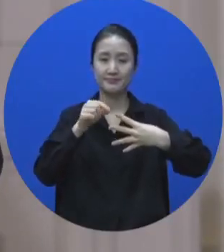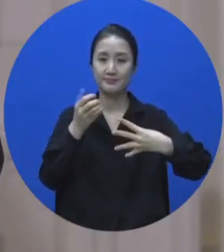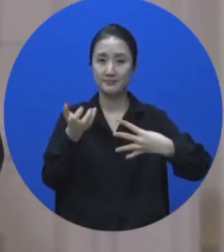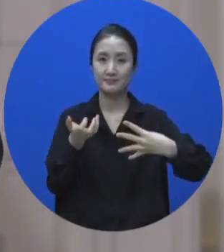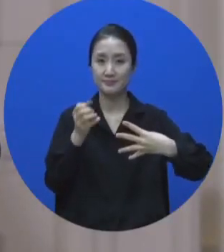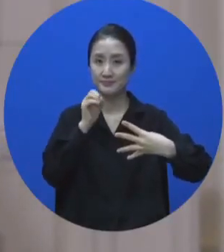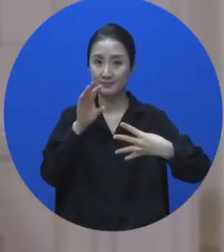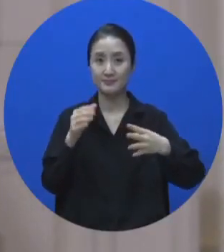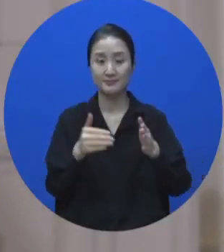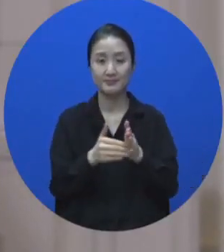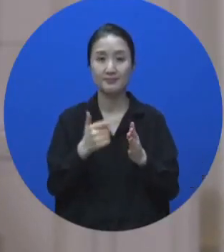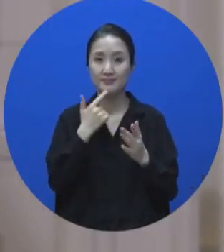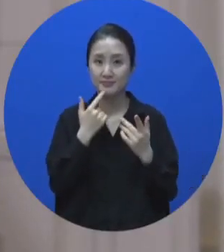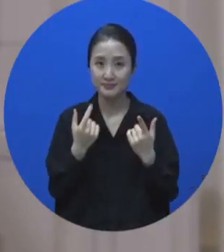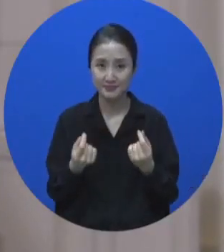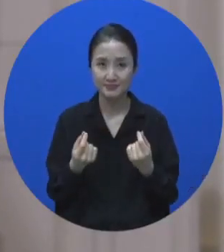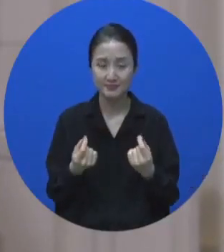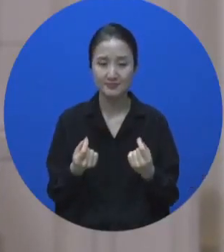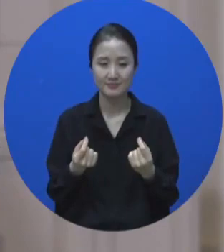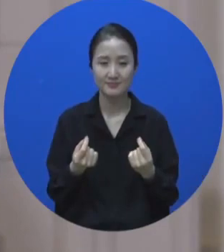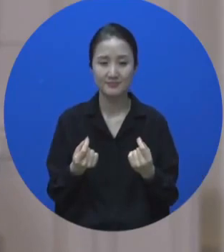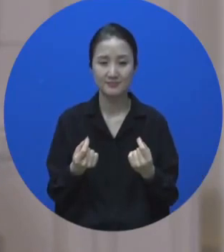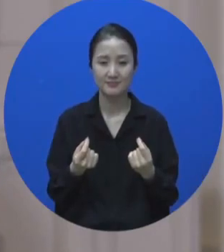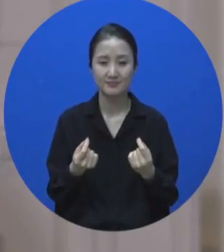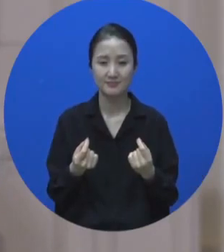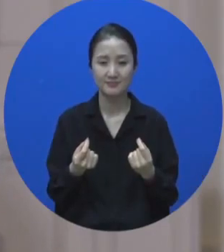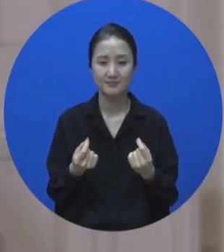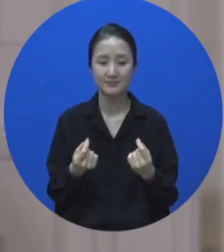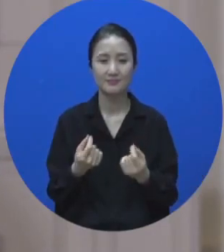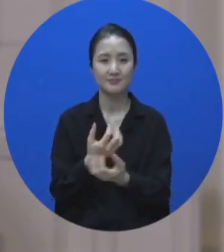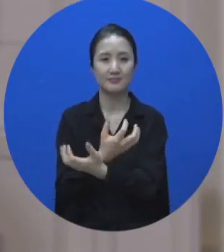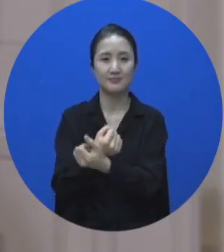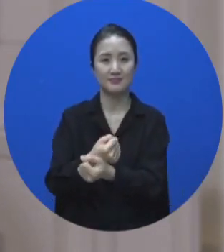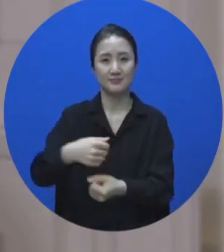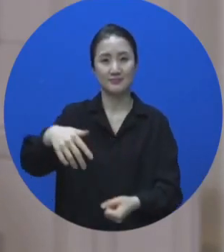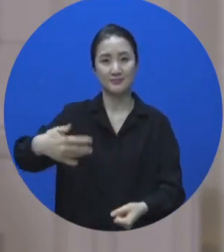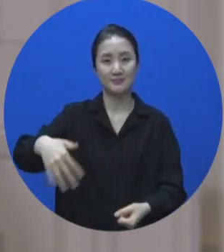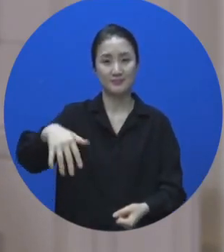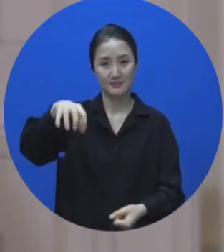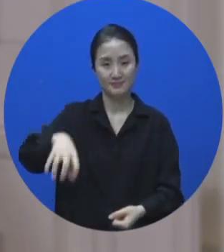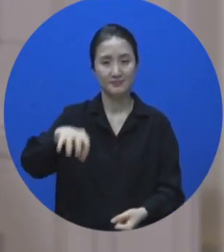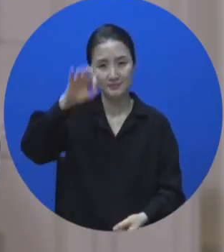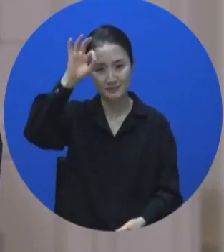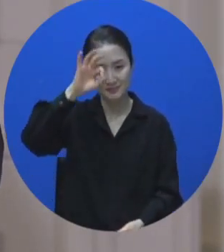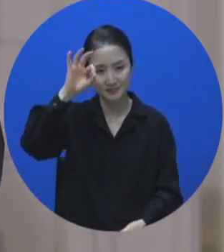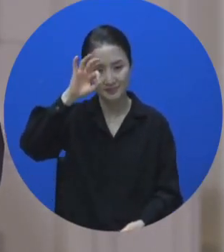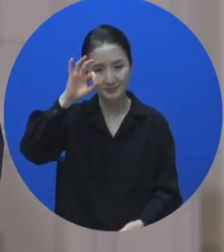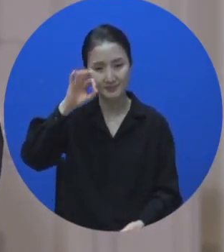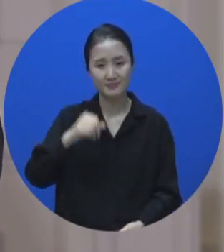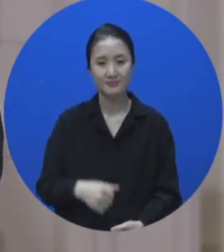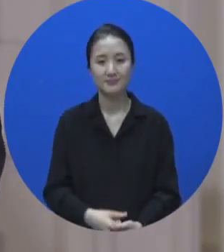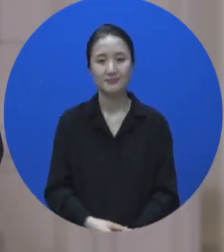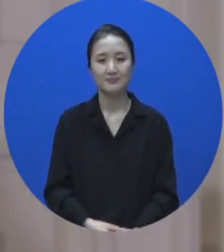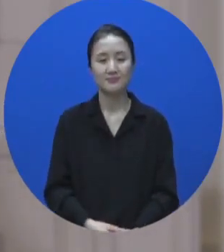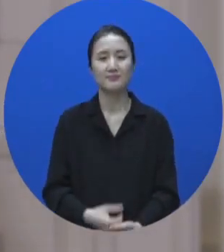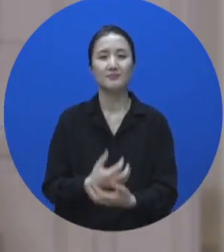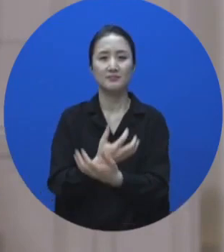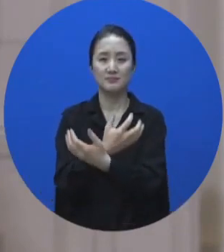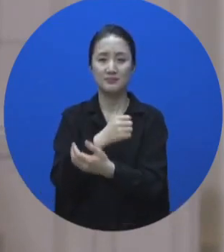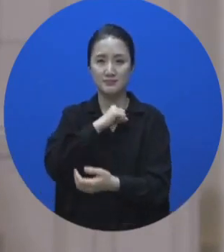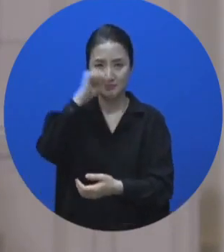뇨 앞서 말했듯이 저희 아빠 집을 장만해 뜻이 미개 학부는 그러니까